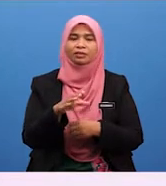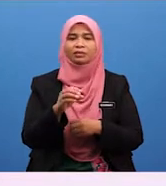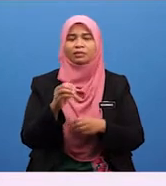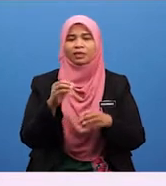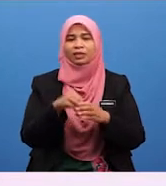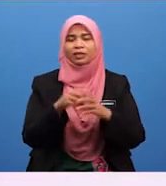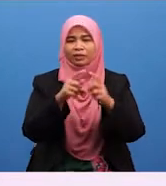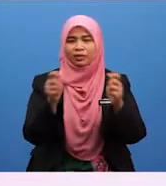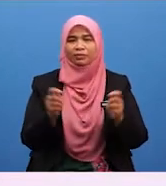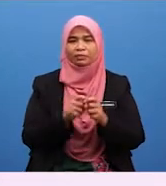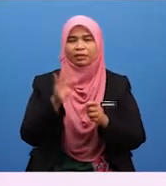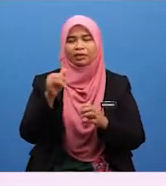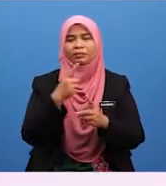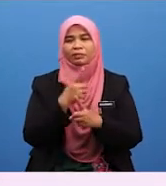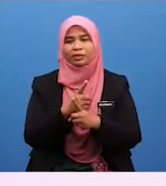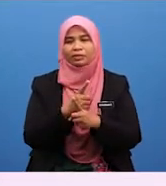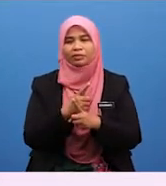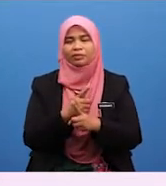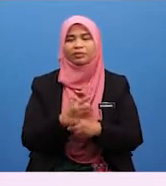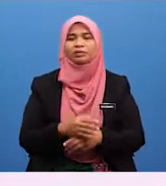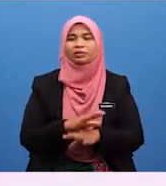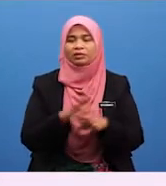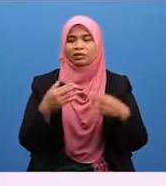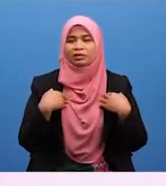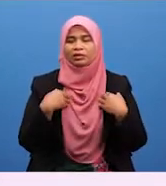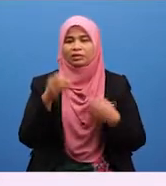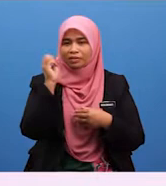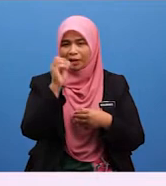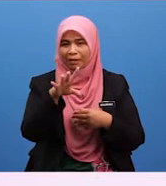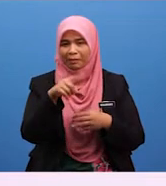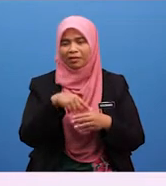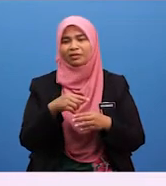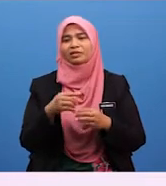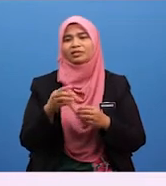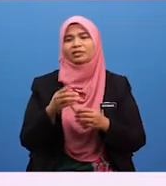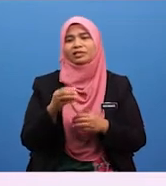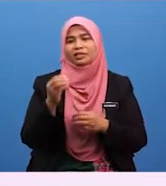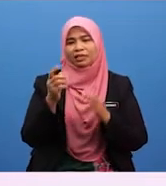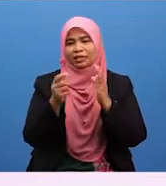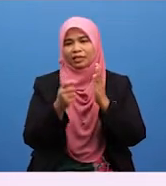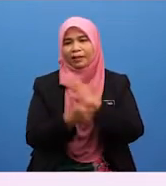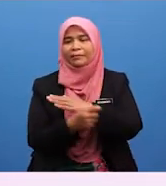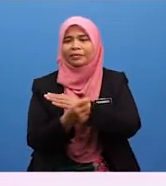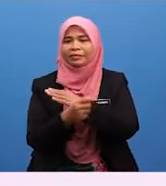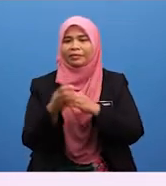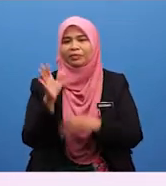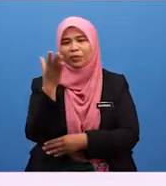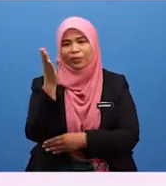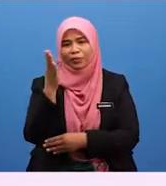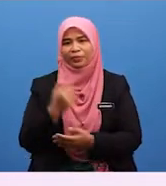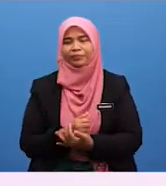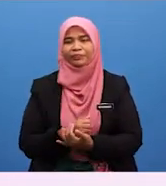di tempat yang sepatutnya. Tiada sampah di celah-celah pokok, ya. Lagi, yang